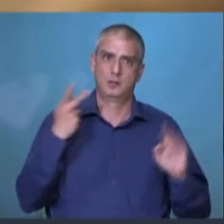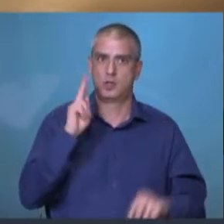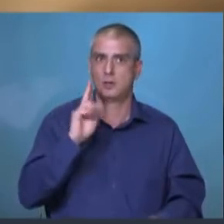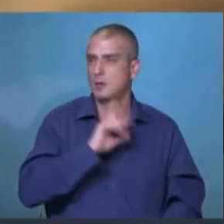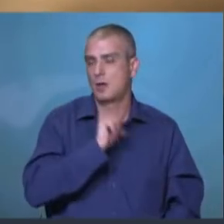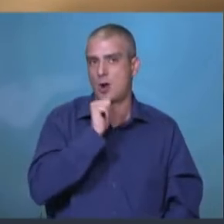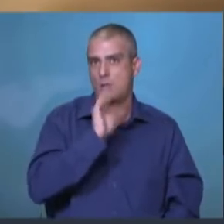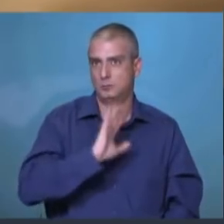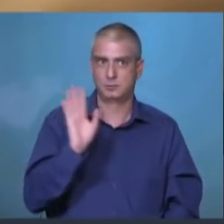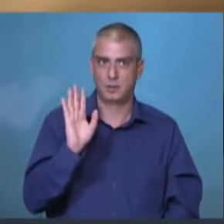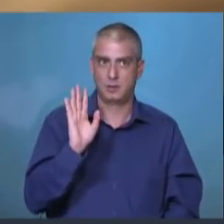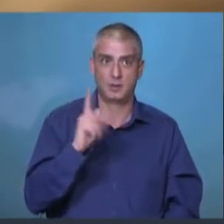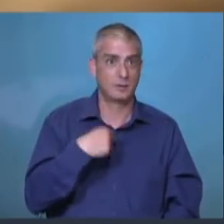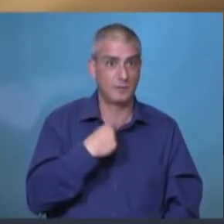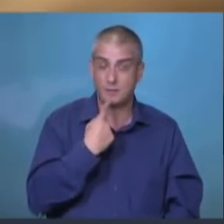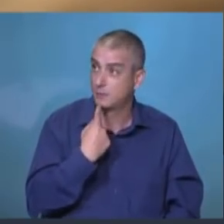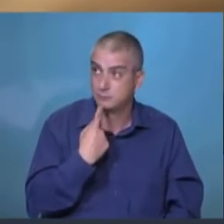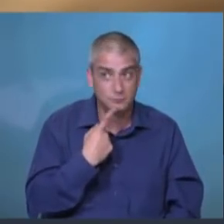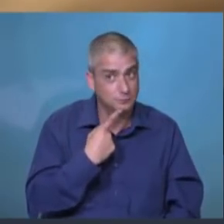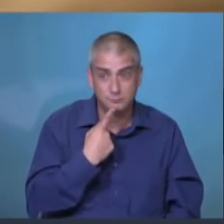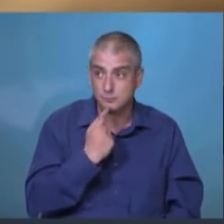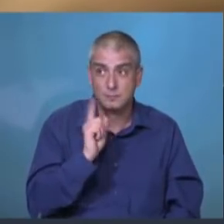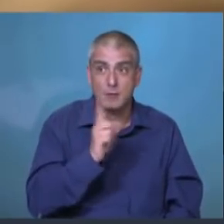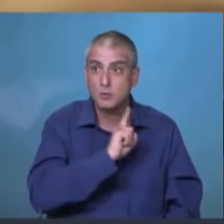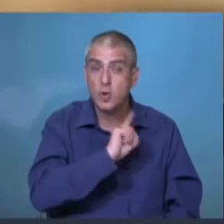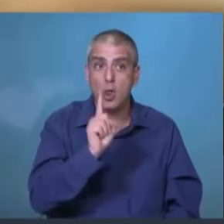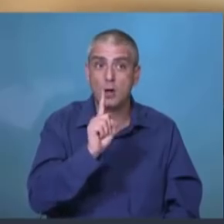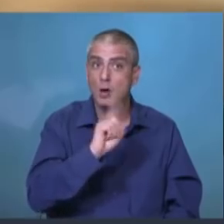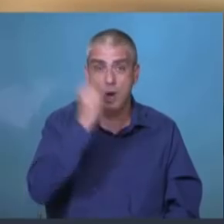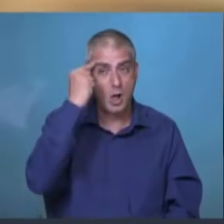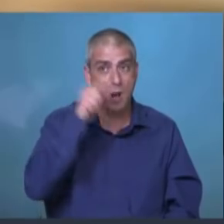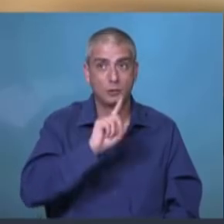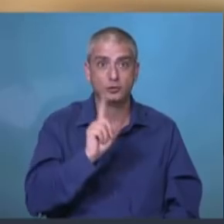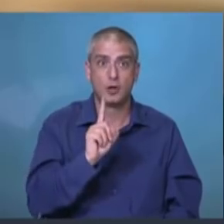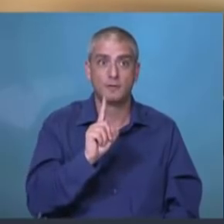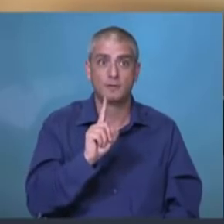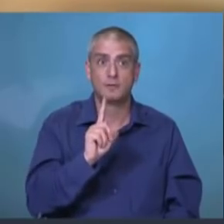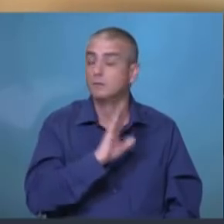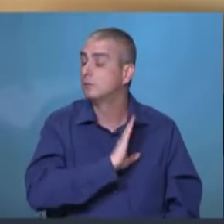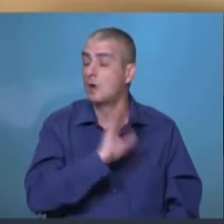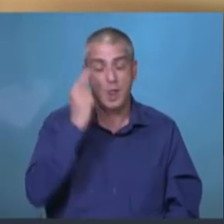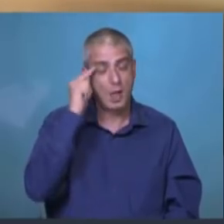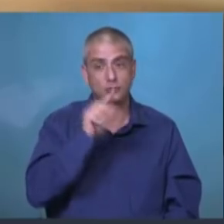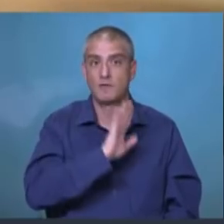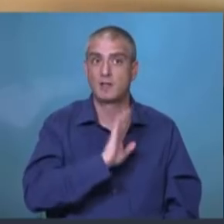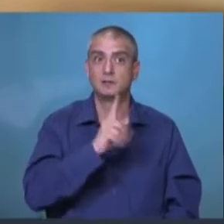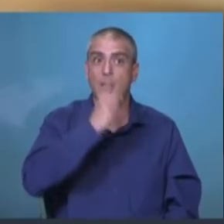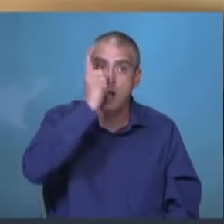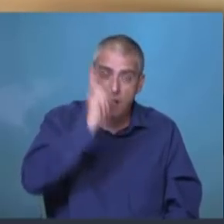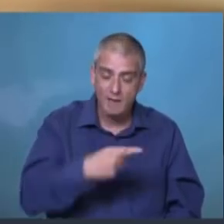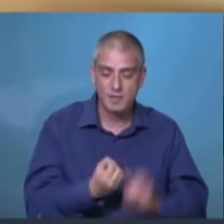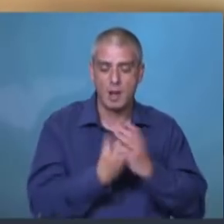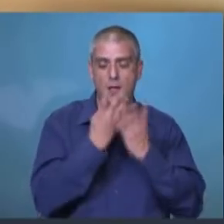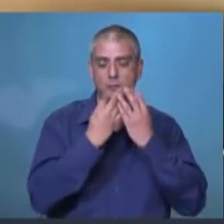פעם. ואני אמרתי לה בשום פנים ואופן לא לחשוב בכלל בכיוון הזה, שהיא חייבת